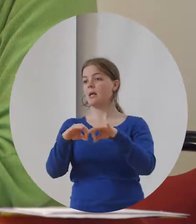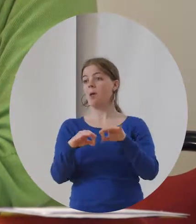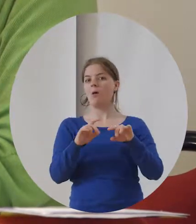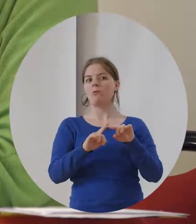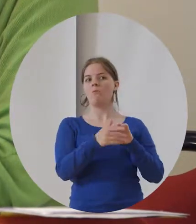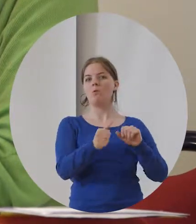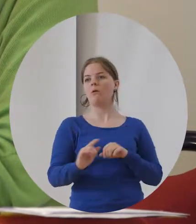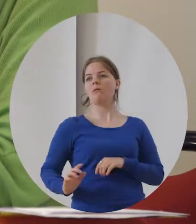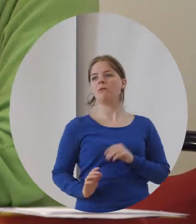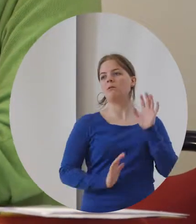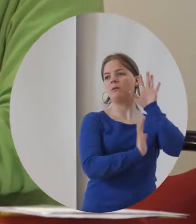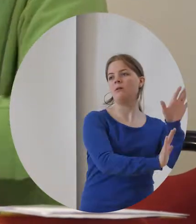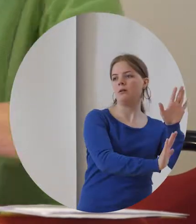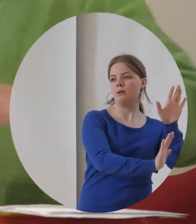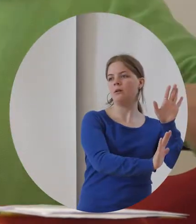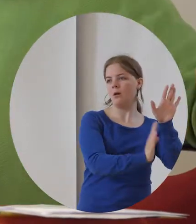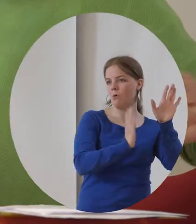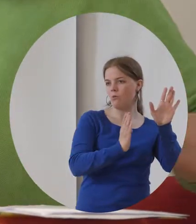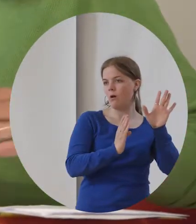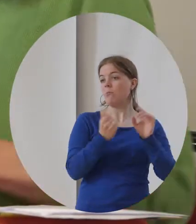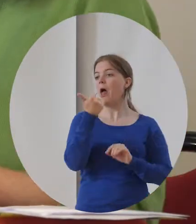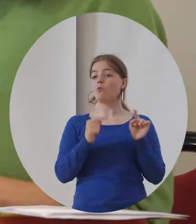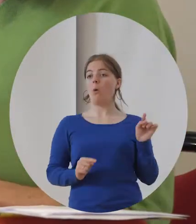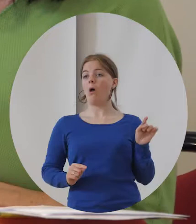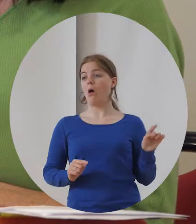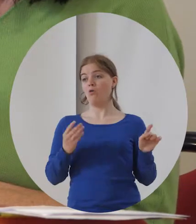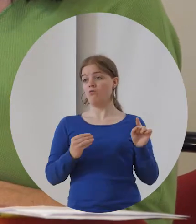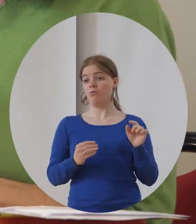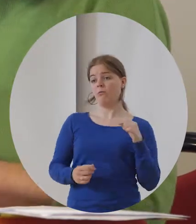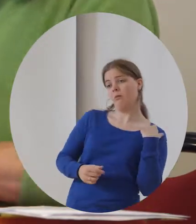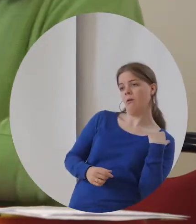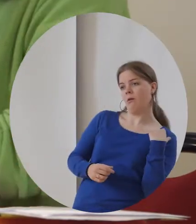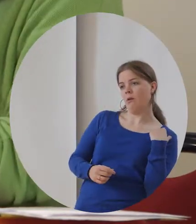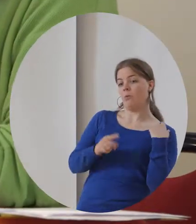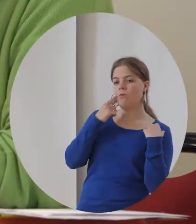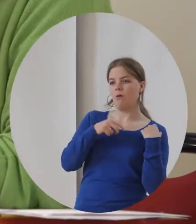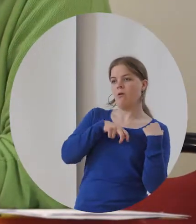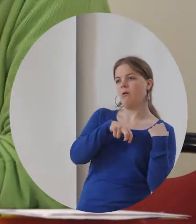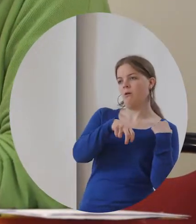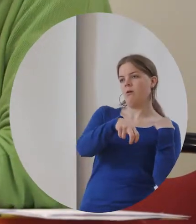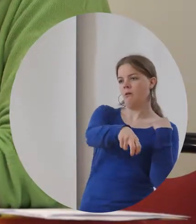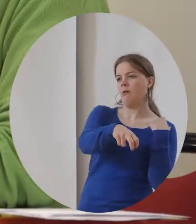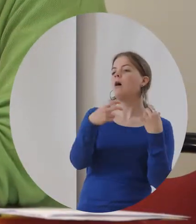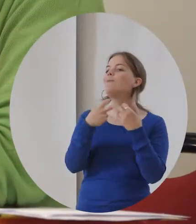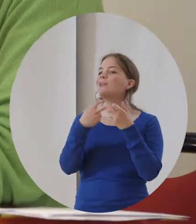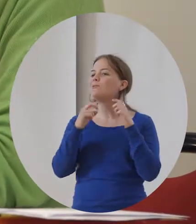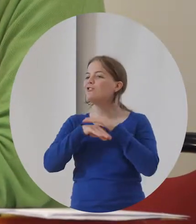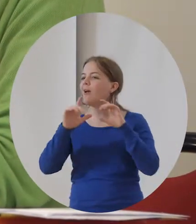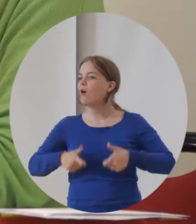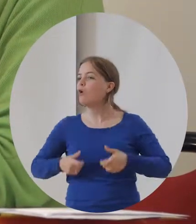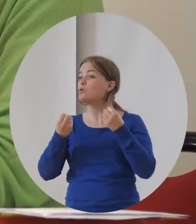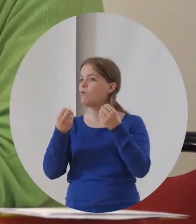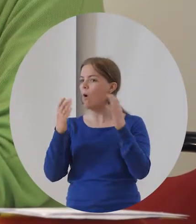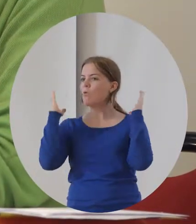s'appuyer sur le mur. Ou bien avec un doigt ou carrément avec une épaule pour se déplacer. Par exemple, dans les écoles, on voit souvent des enfants